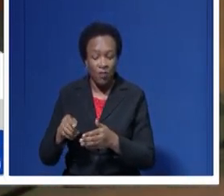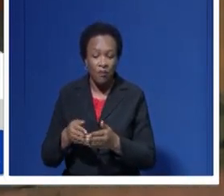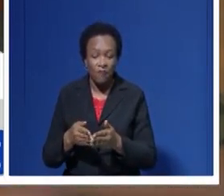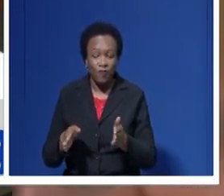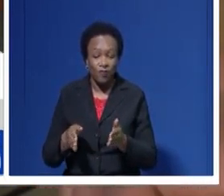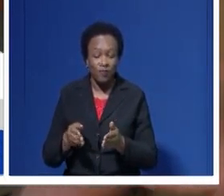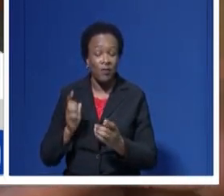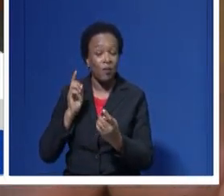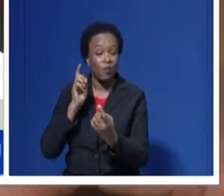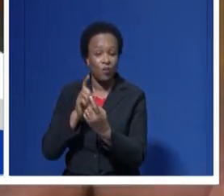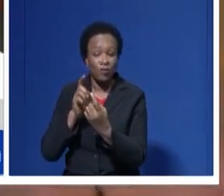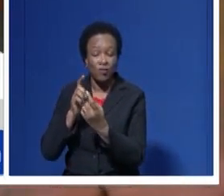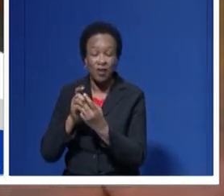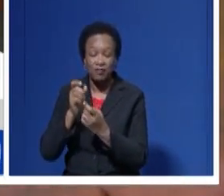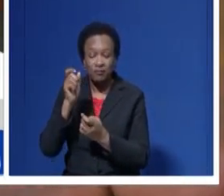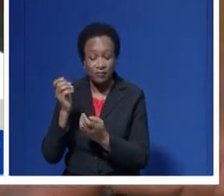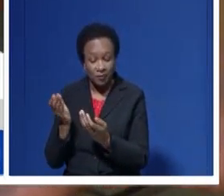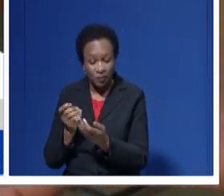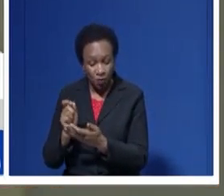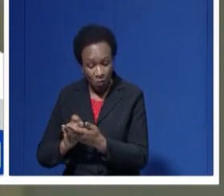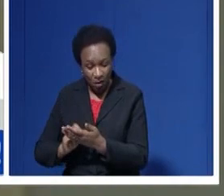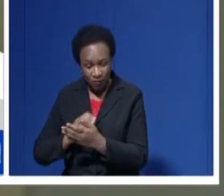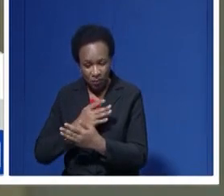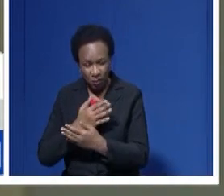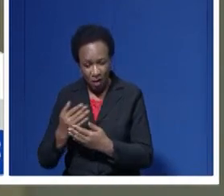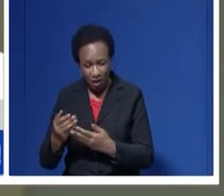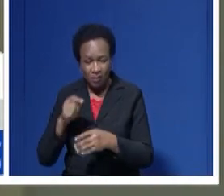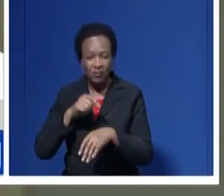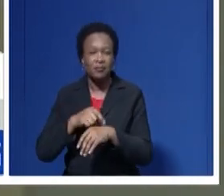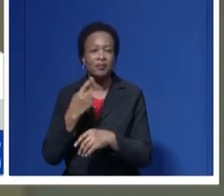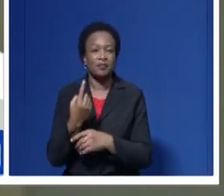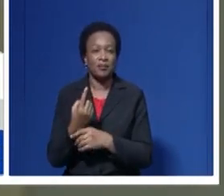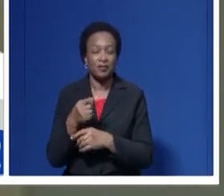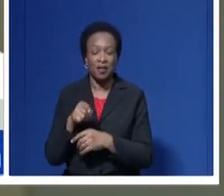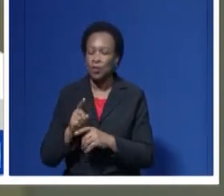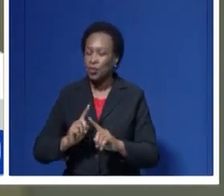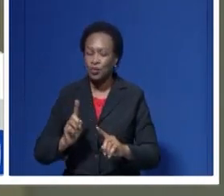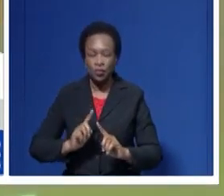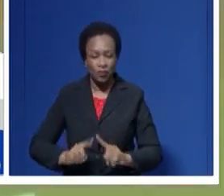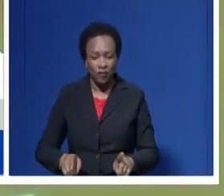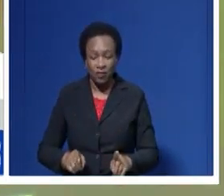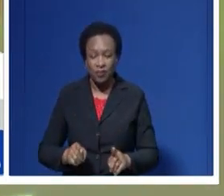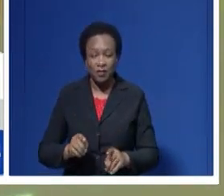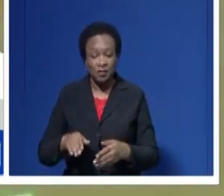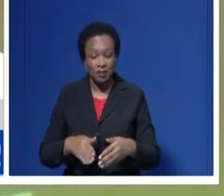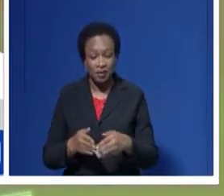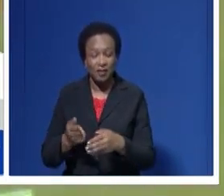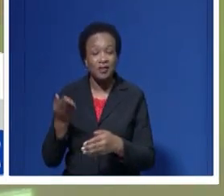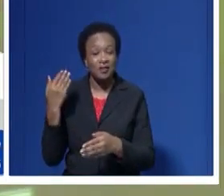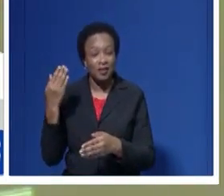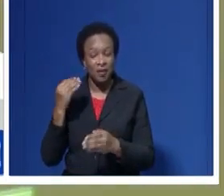ya kukutana na wanafunzi wengi zaidi kwa wakati mmoja, na kwamba haitofautiani sana na njia ya awali